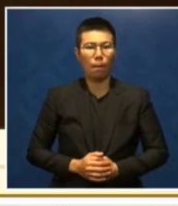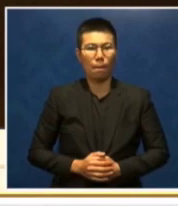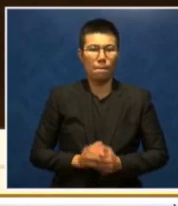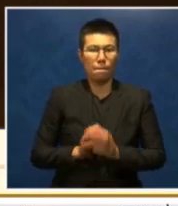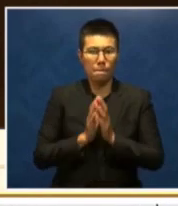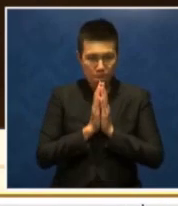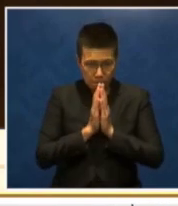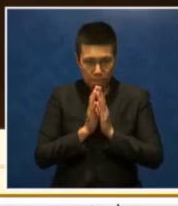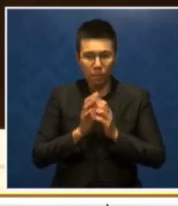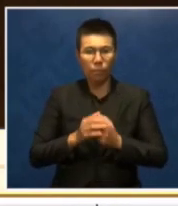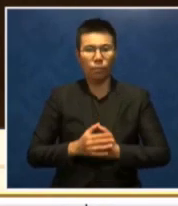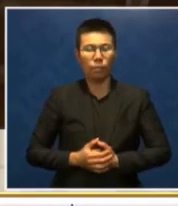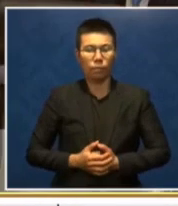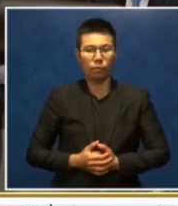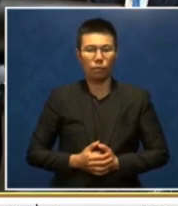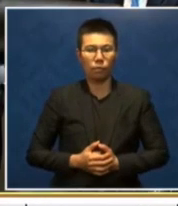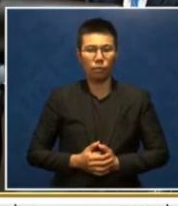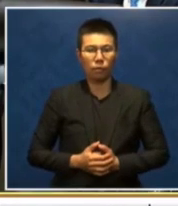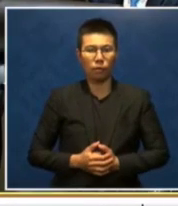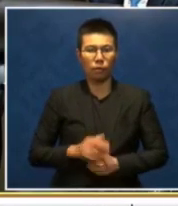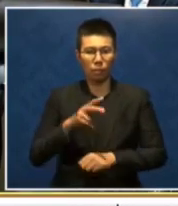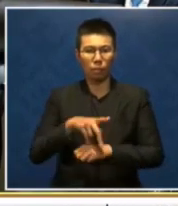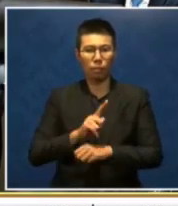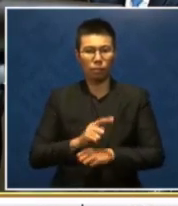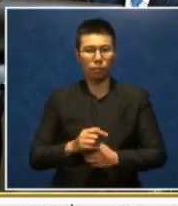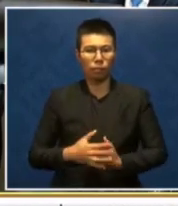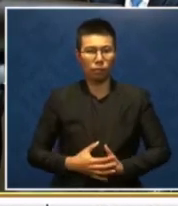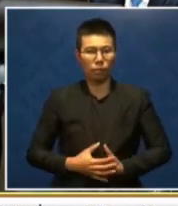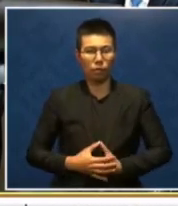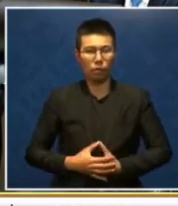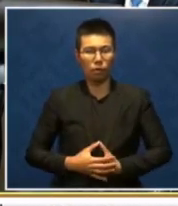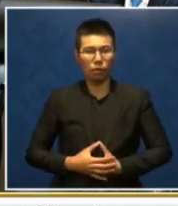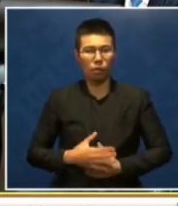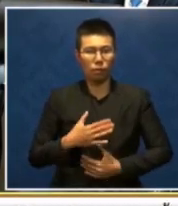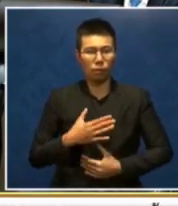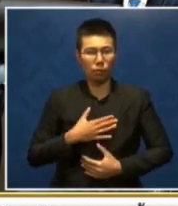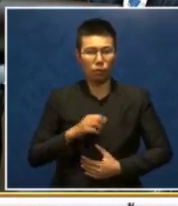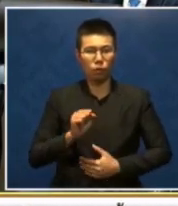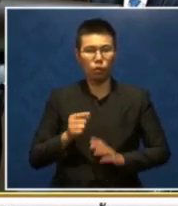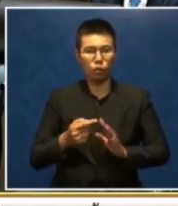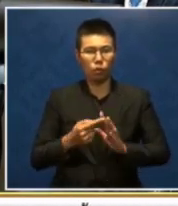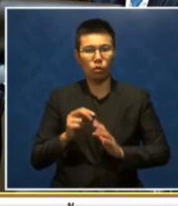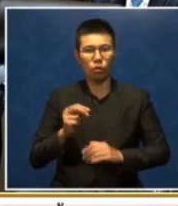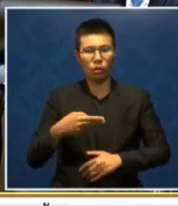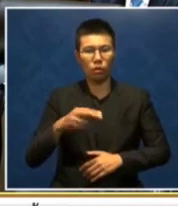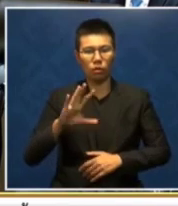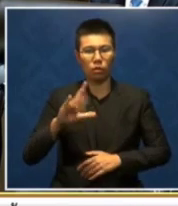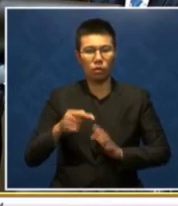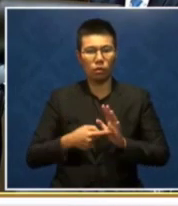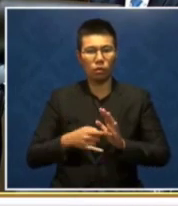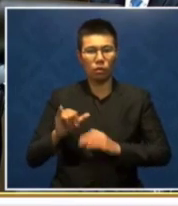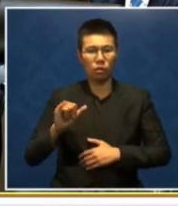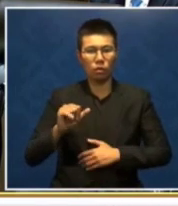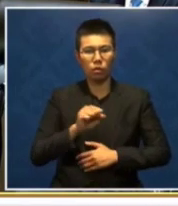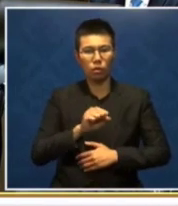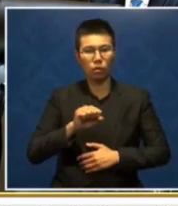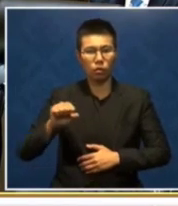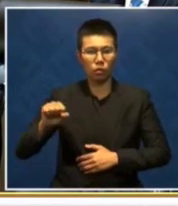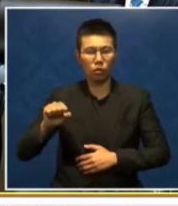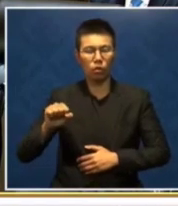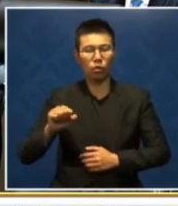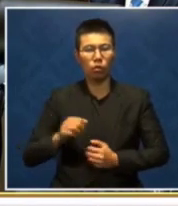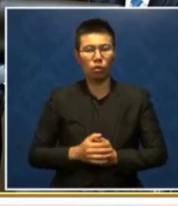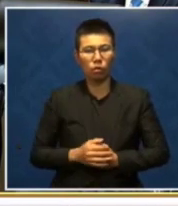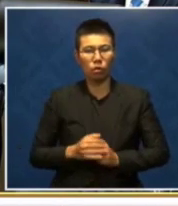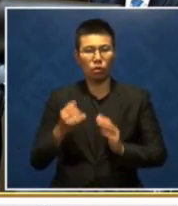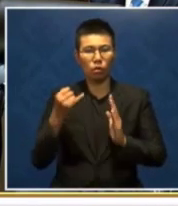กราบเรียนท่านประธานสภาที่เคารพกระผมนายสุทธิชัยจรูญเนตรสมาชิกสภาผู้แทนราษฎร